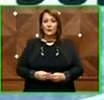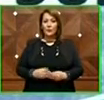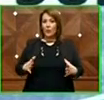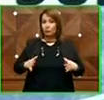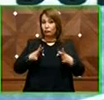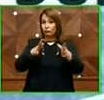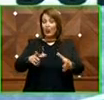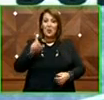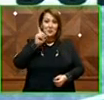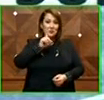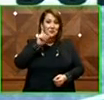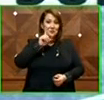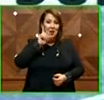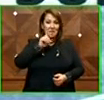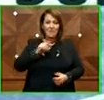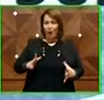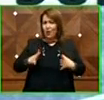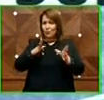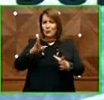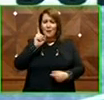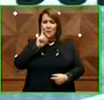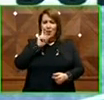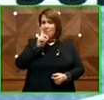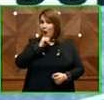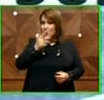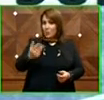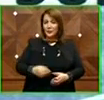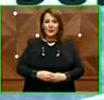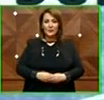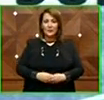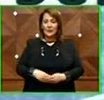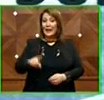المترشحات النساء، عندنا